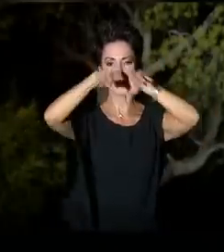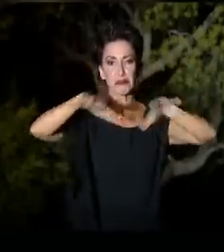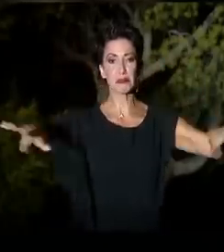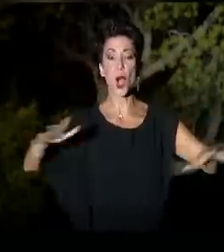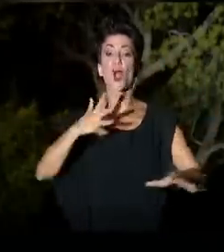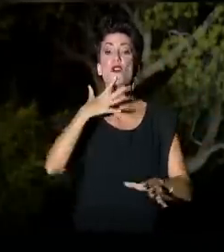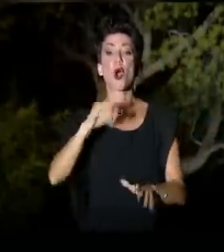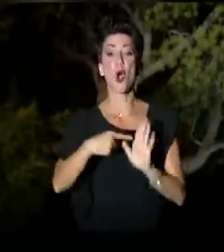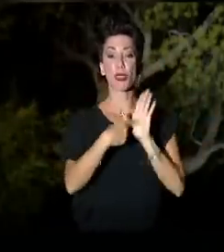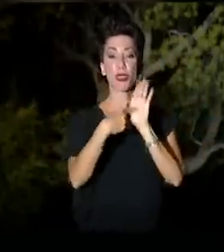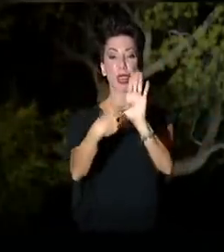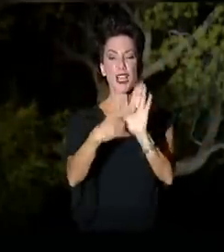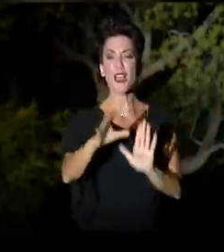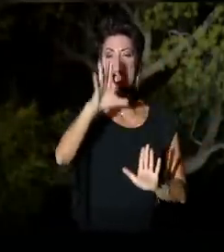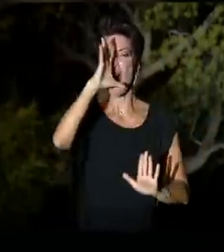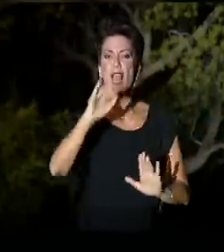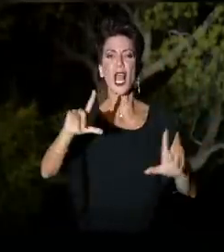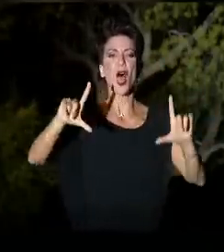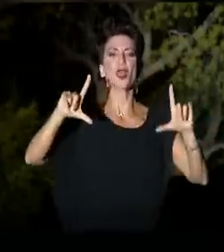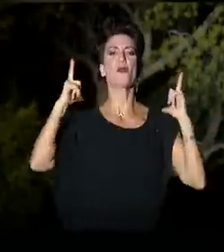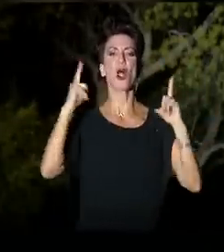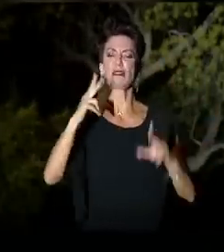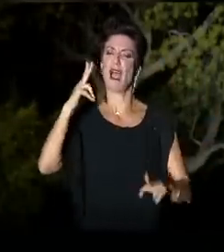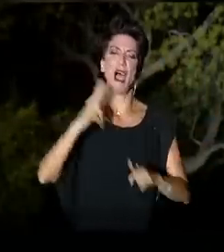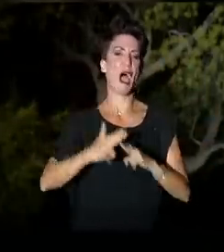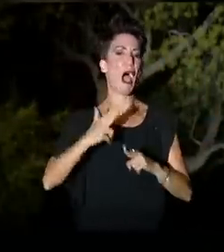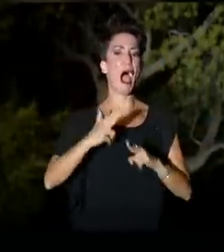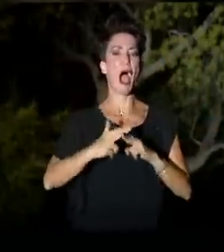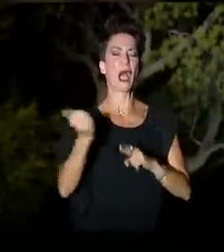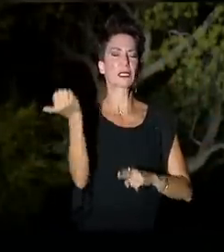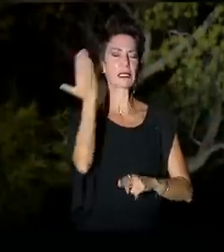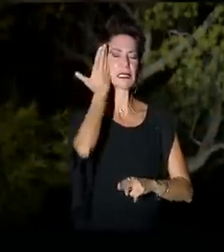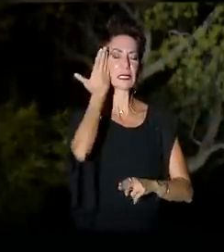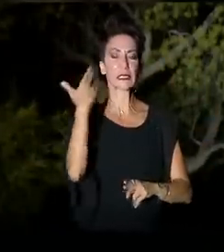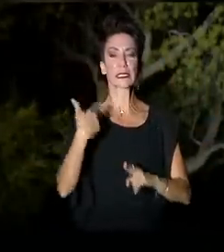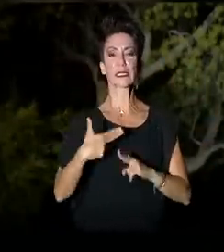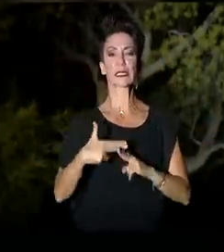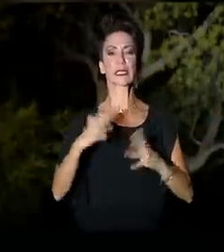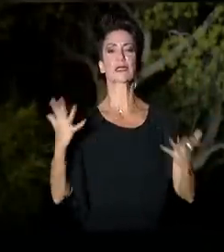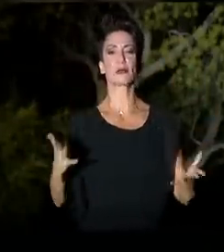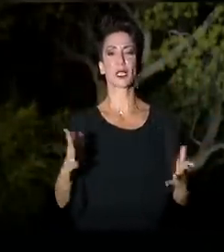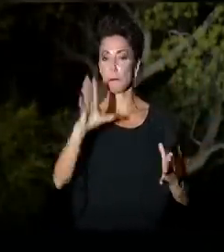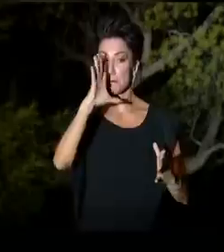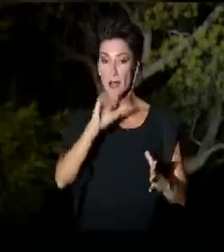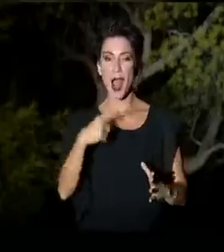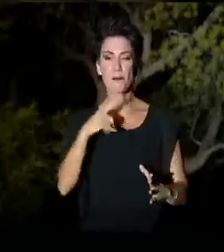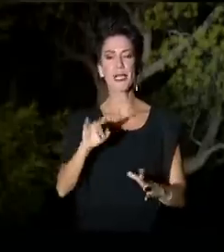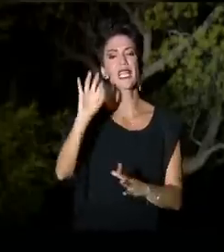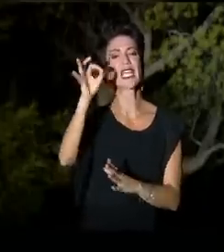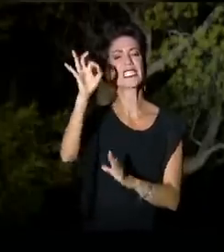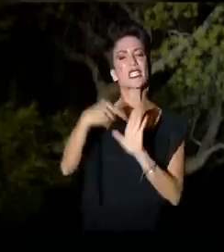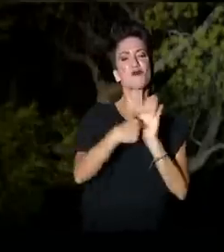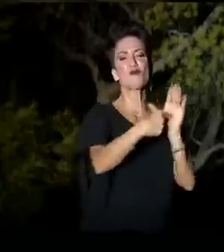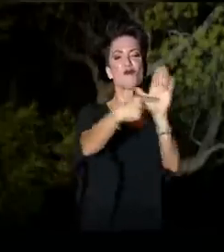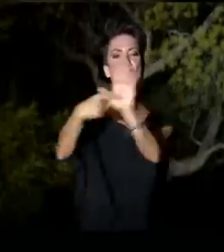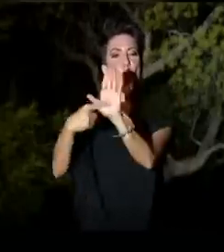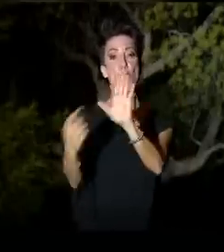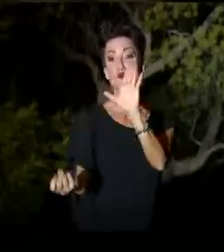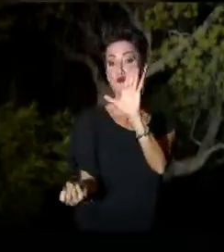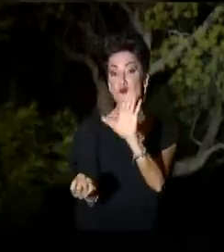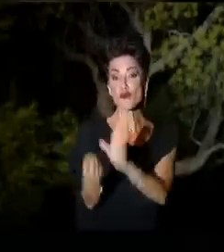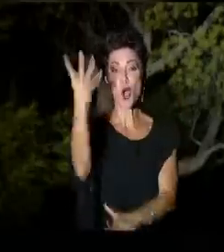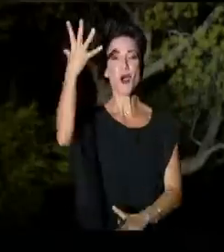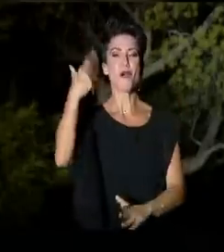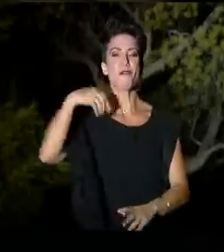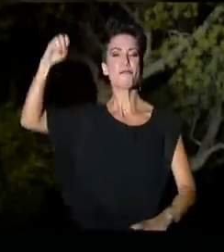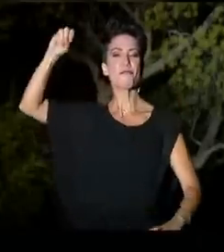η αξία των ανθρώπινων δικαιωμάτων πρέπει να φωτιστούν συμβολικά και ο νέος φωτισμός της Ακρόπολης σηματοδοτεί αυτή